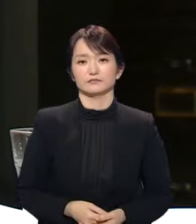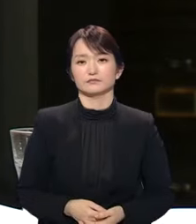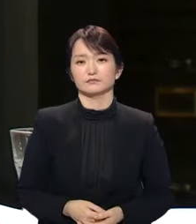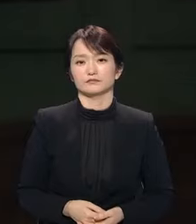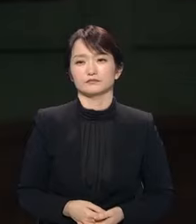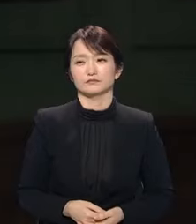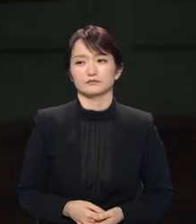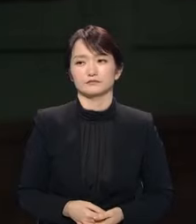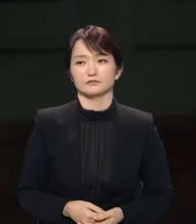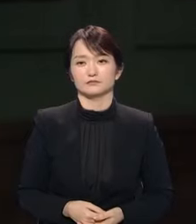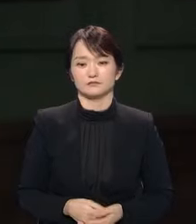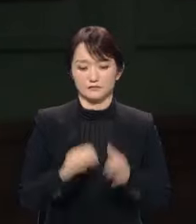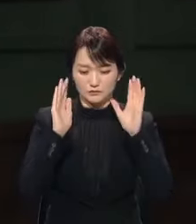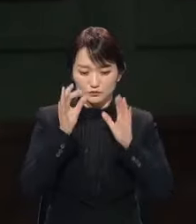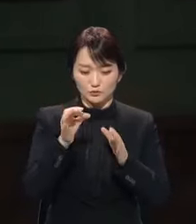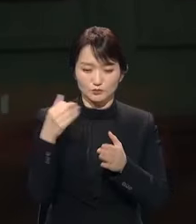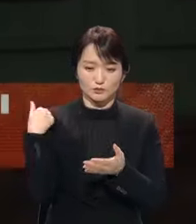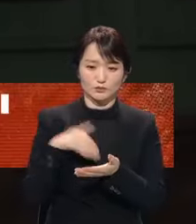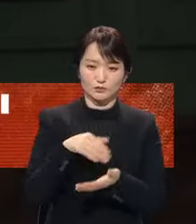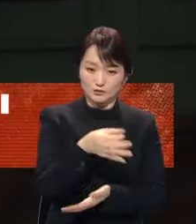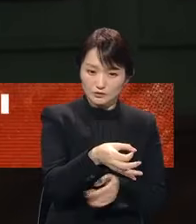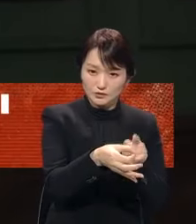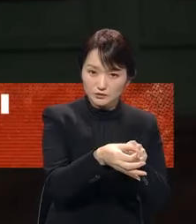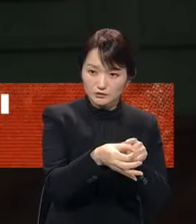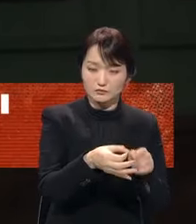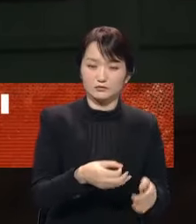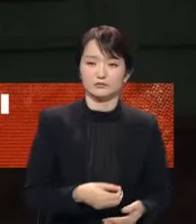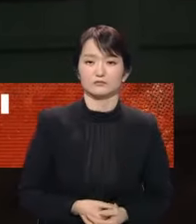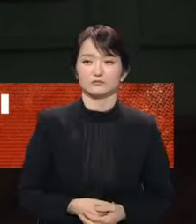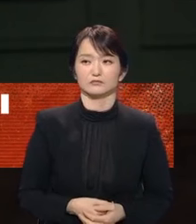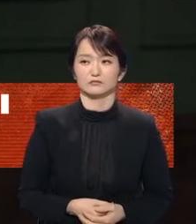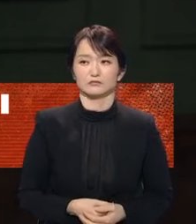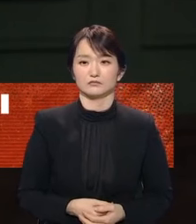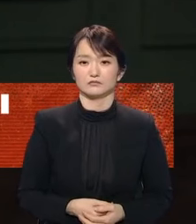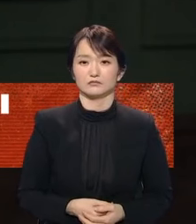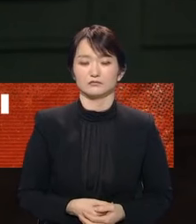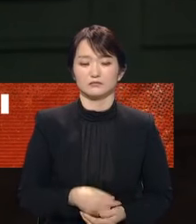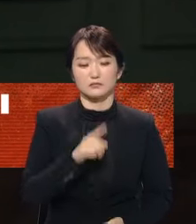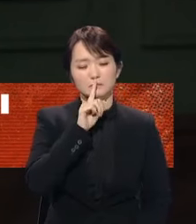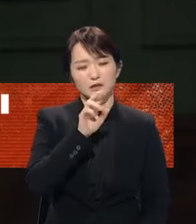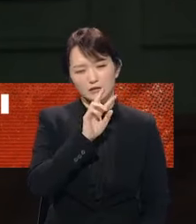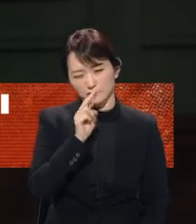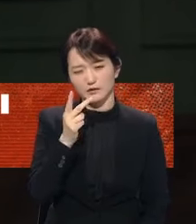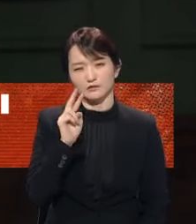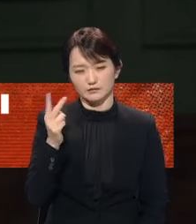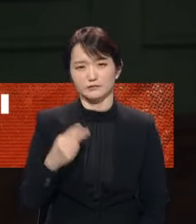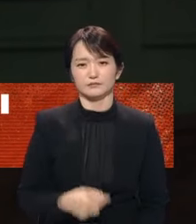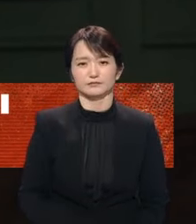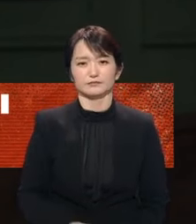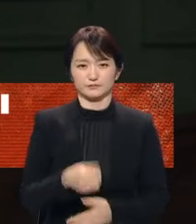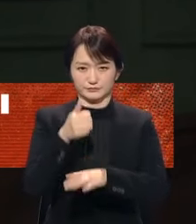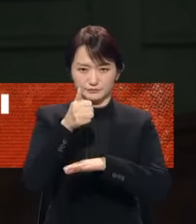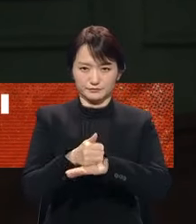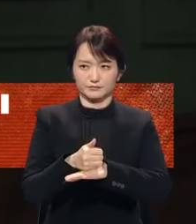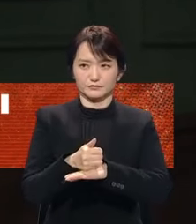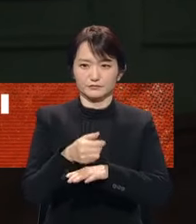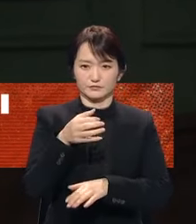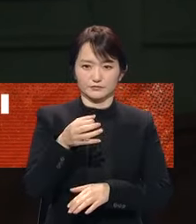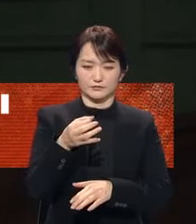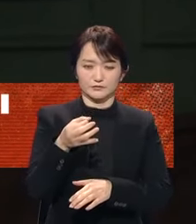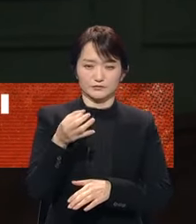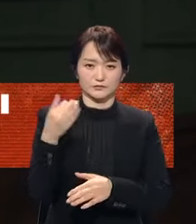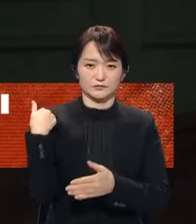환불 해주겠다 이 얘기 듣기까지도 좀 지난했습니다. 해준다고 했다가 못 해준다고 말을 바꿨다가 이 결국에는 환불 해줄